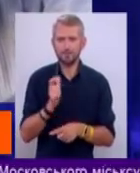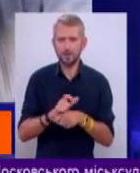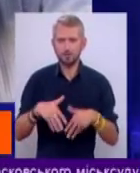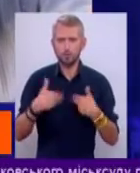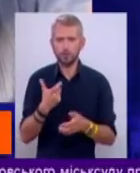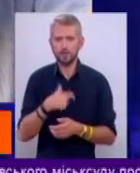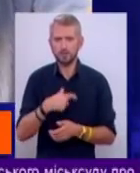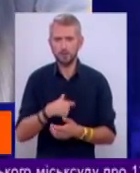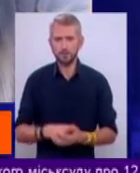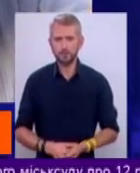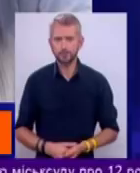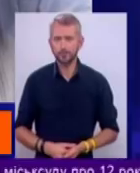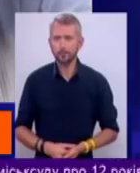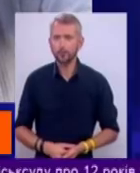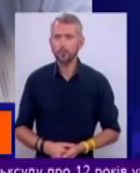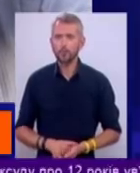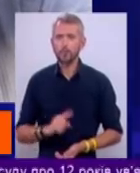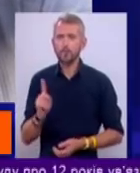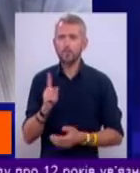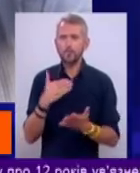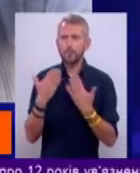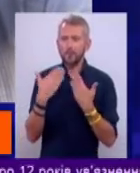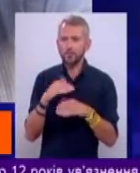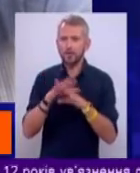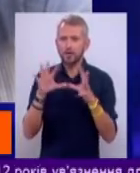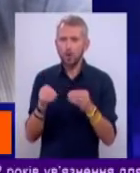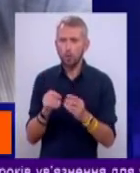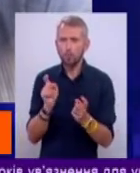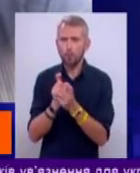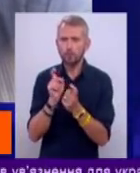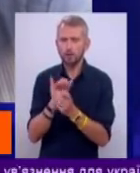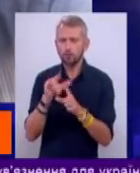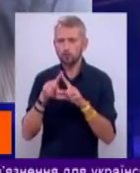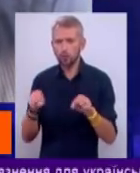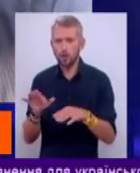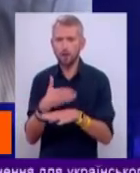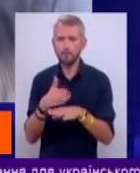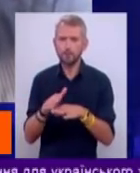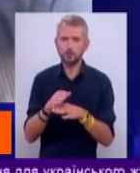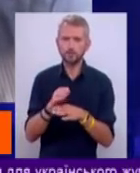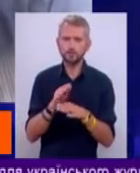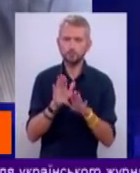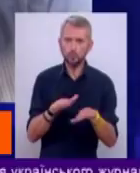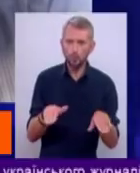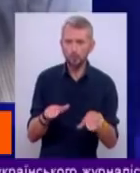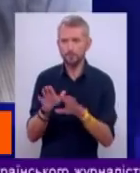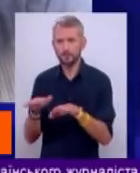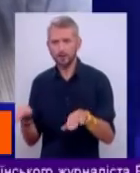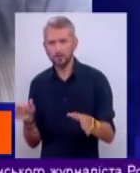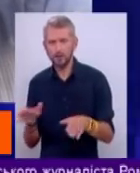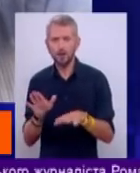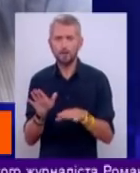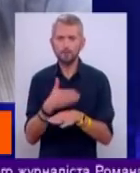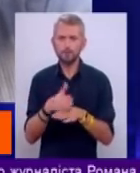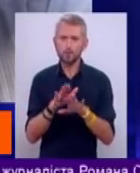себе. Пане Олеже, що стосується загалом конфліктів у школах між учнями та учнями, між учнями